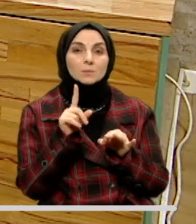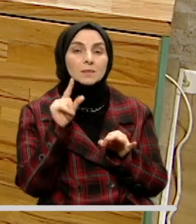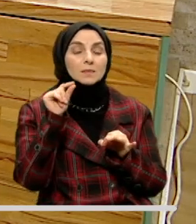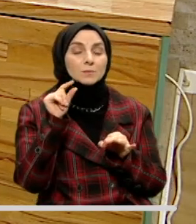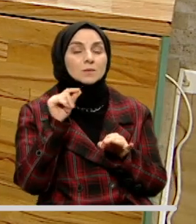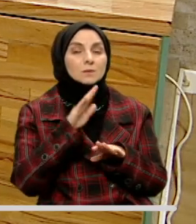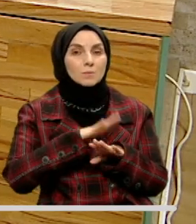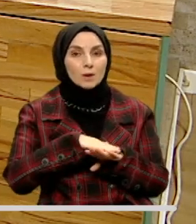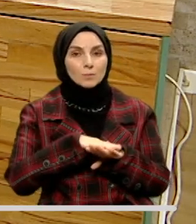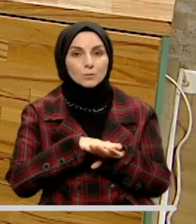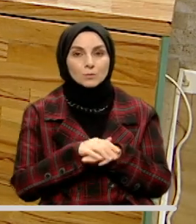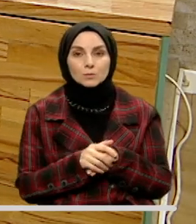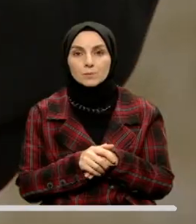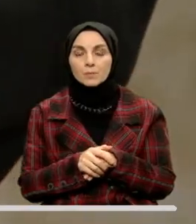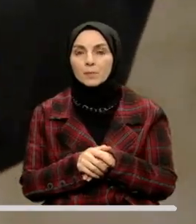yapıyoruz.